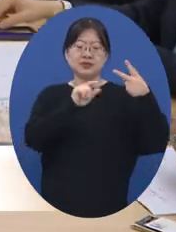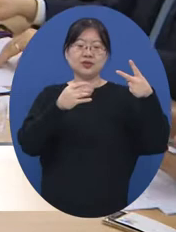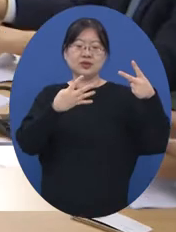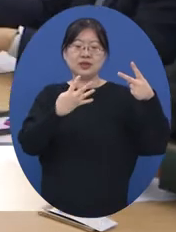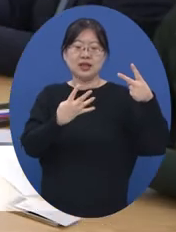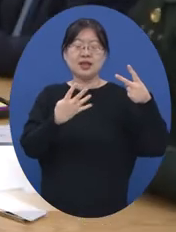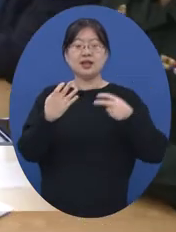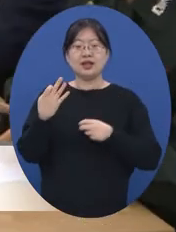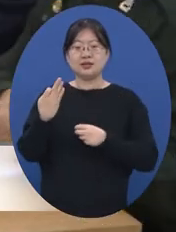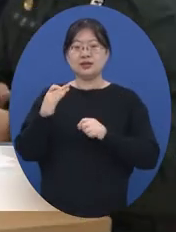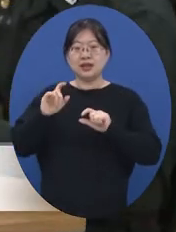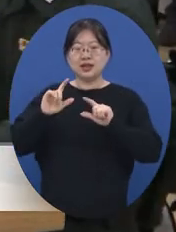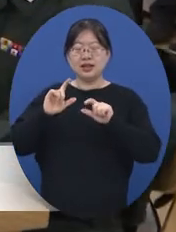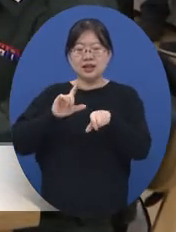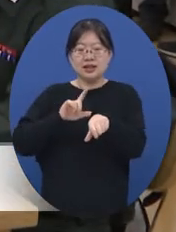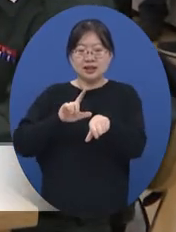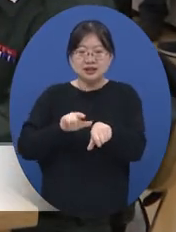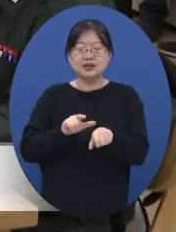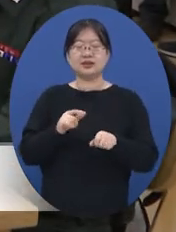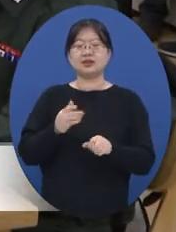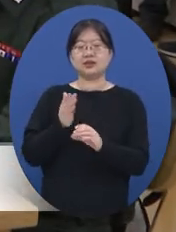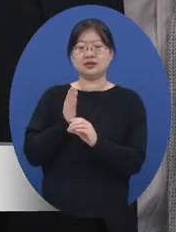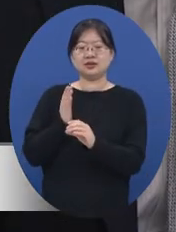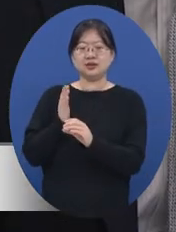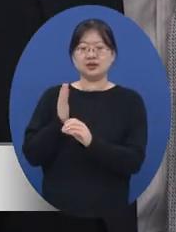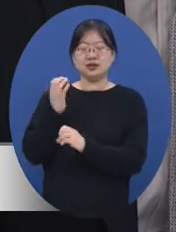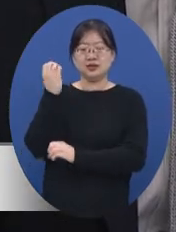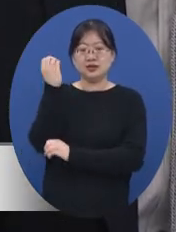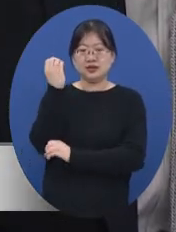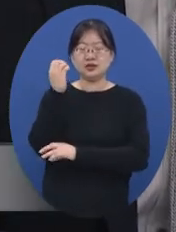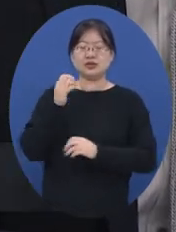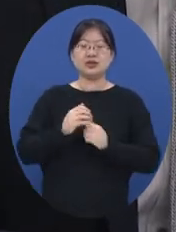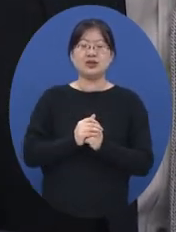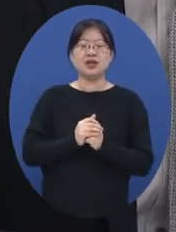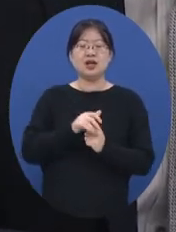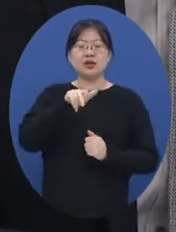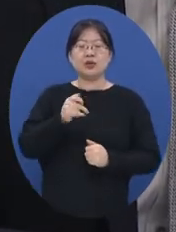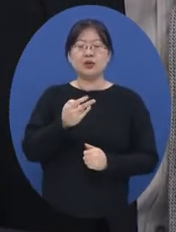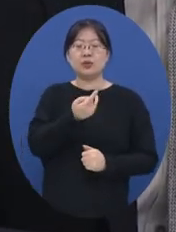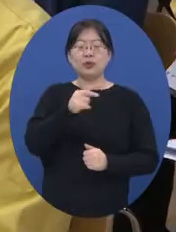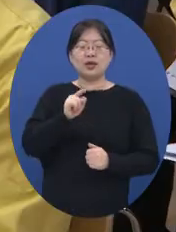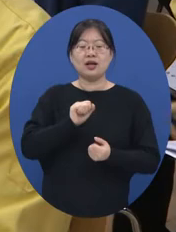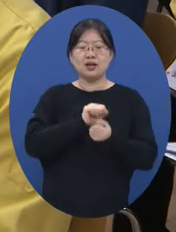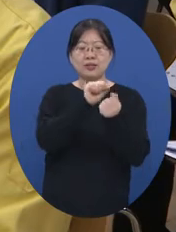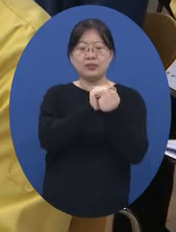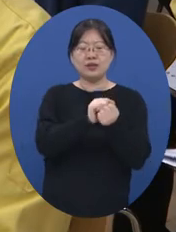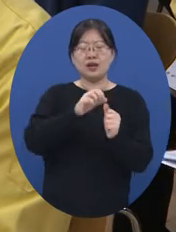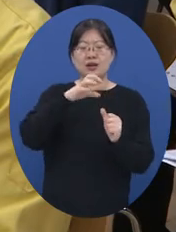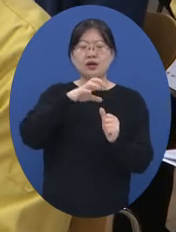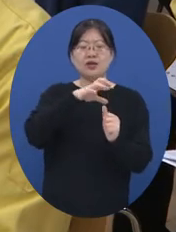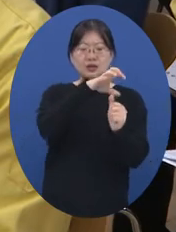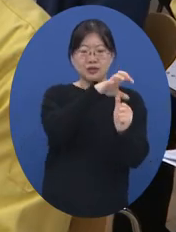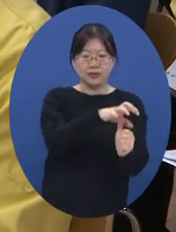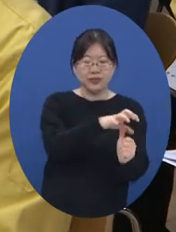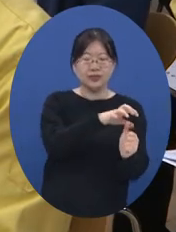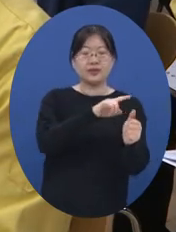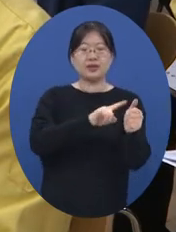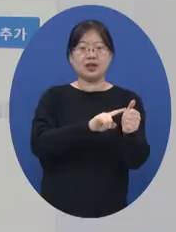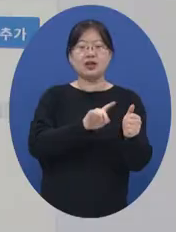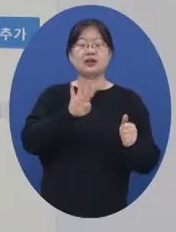02월 04일 14시 기준 경비 돈의 신종 코로나 바이러스 감염증 으로 경리 조치가 내려진 사람은 494 명